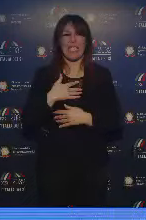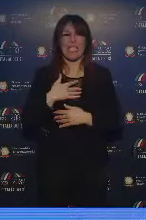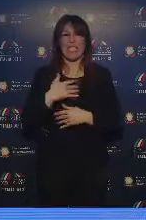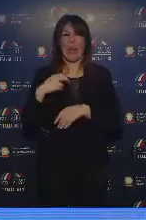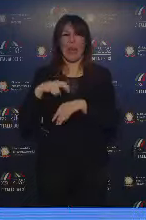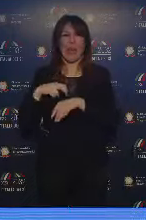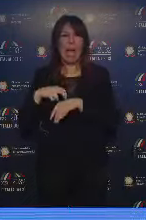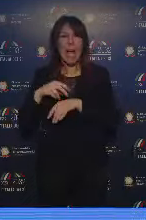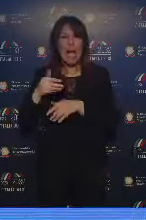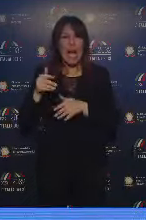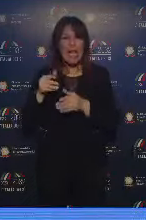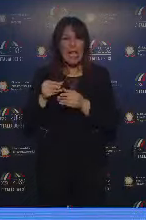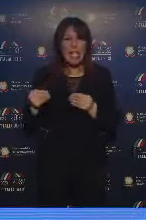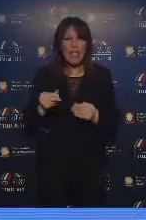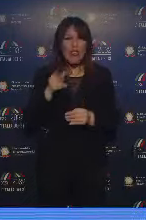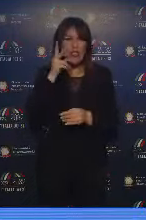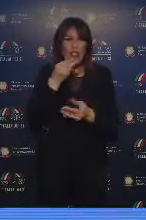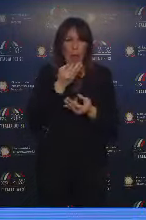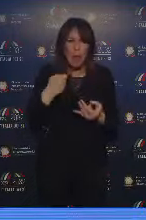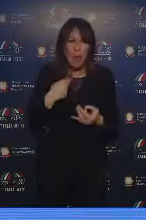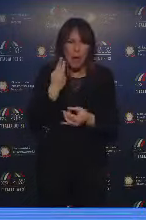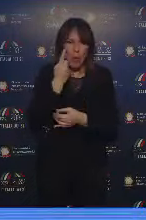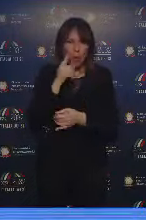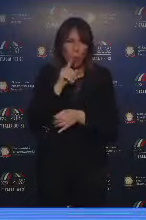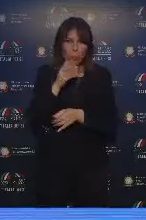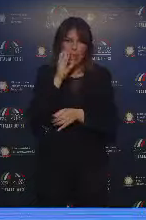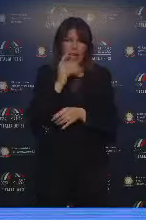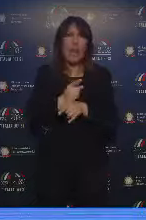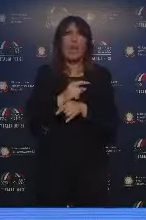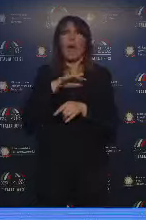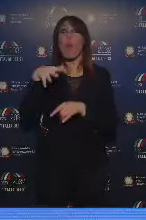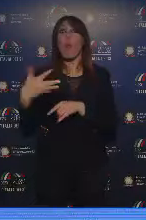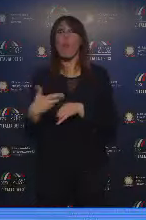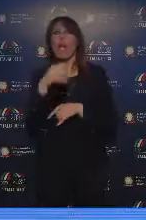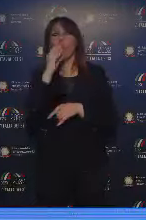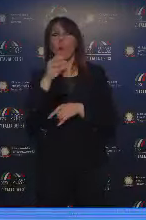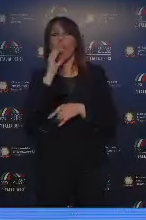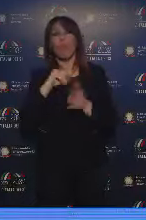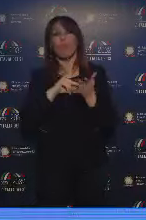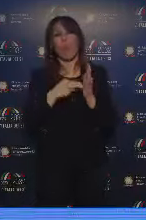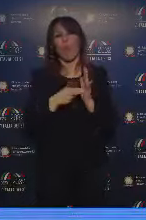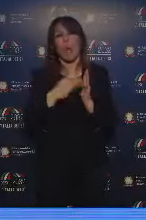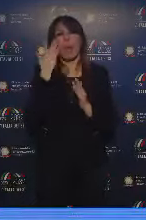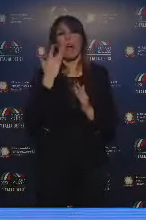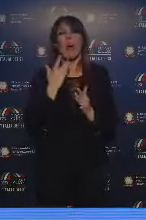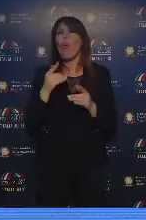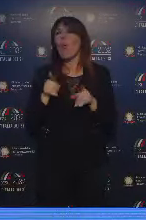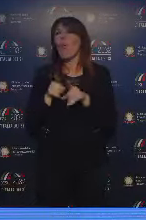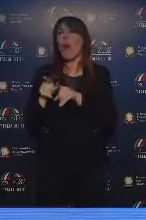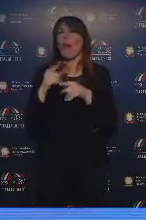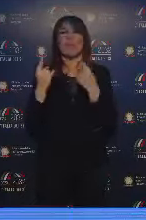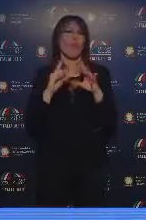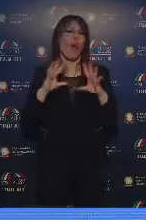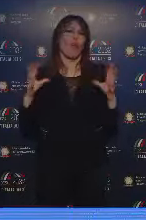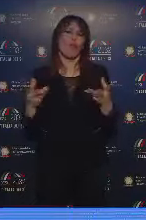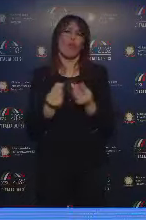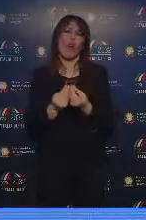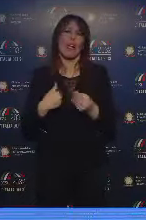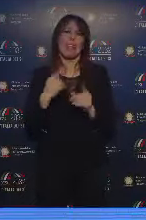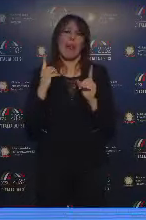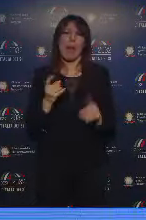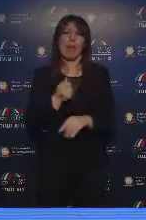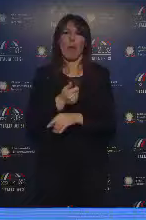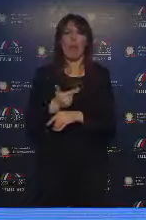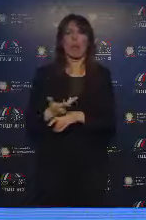fa bene alla salute il quinto bicchiere rischia di essere un problema come tutto è una questione di di quantità e di